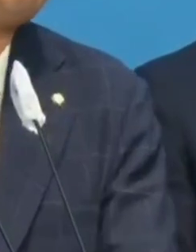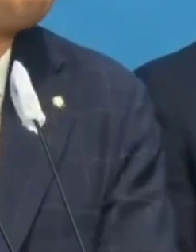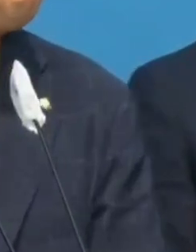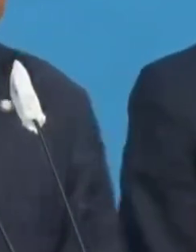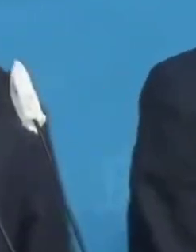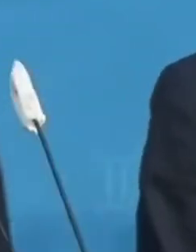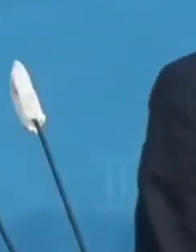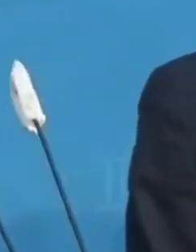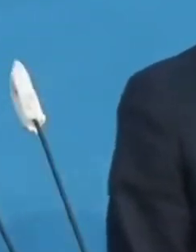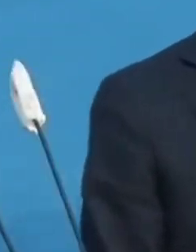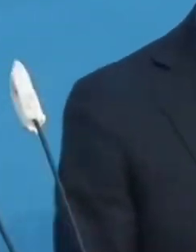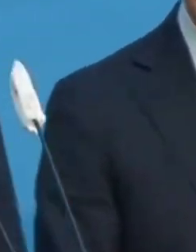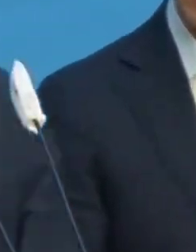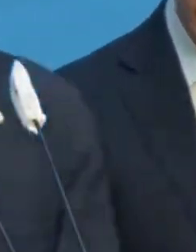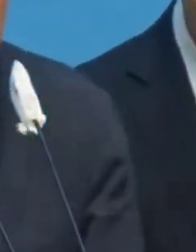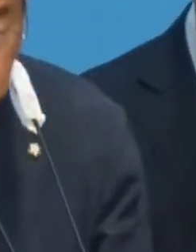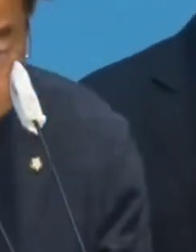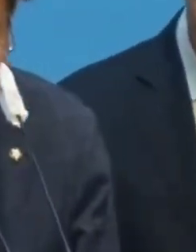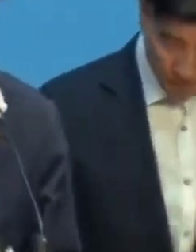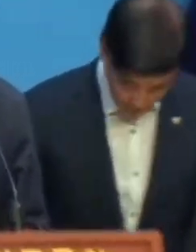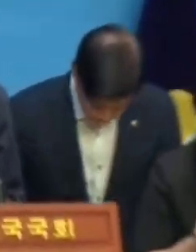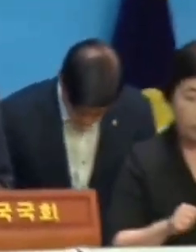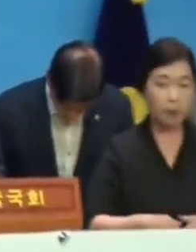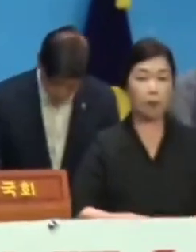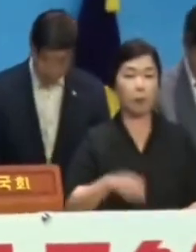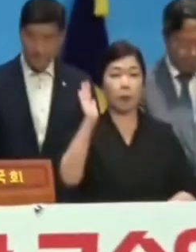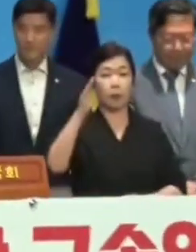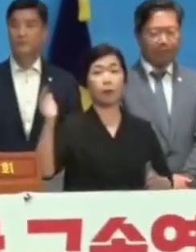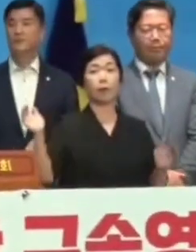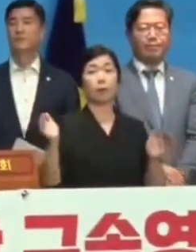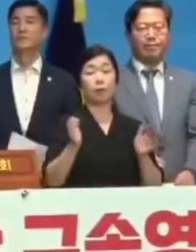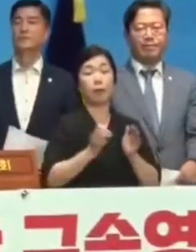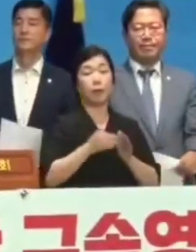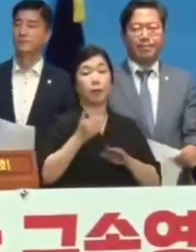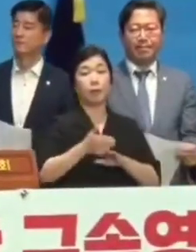이것으로 기자회견을 마치도록 하겠습니다.